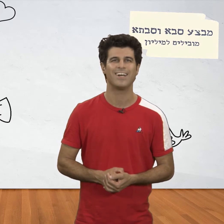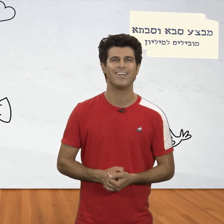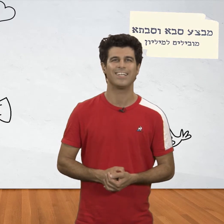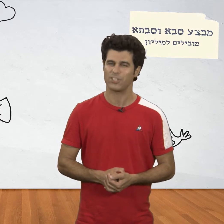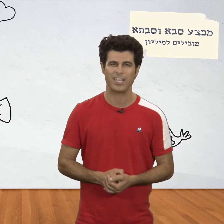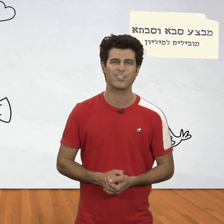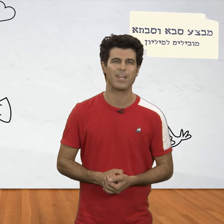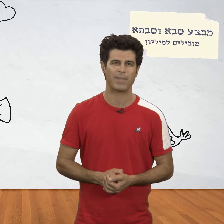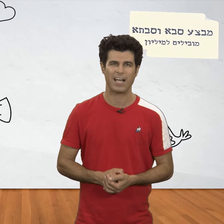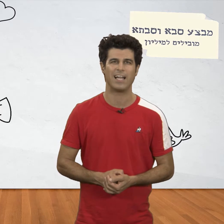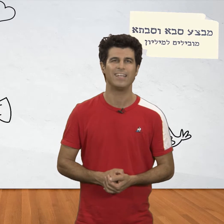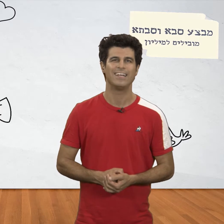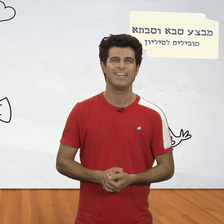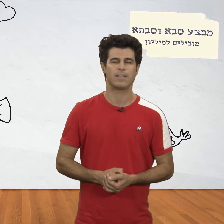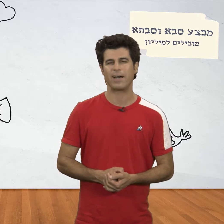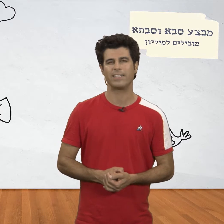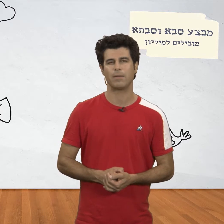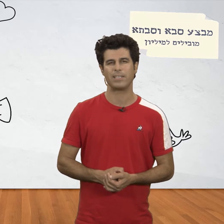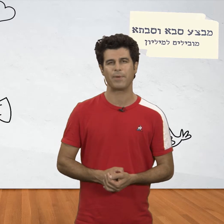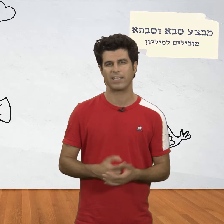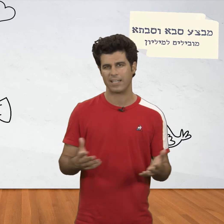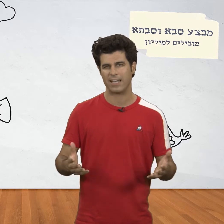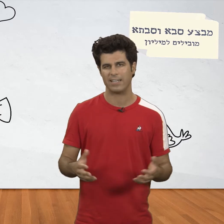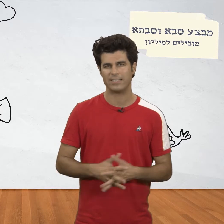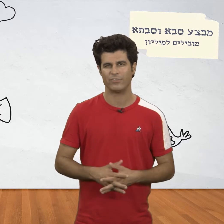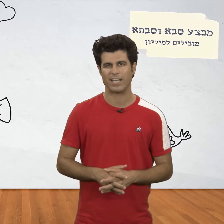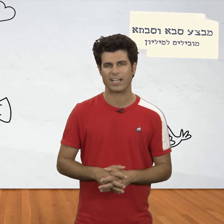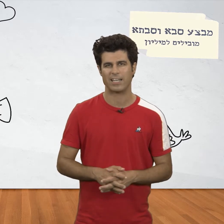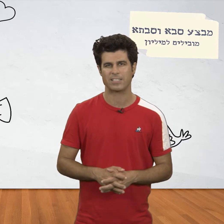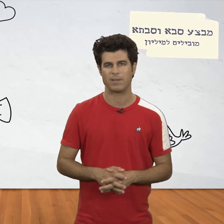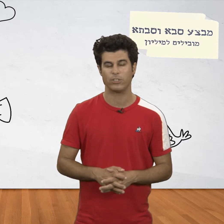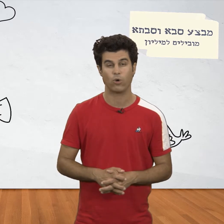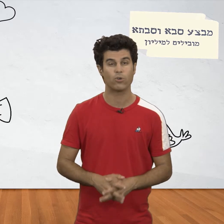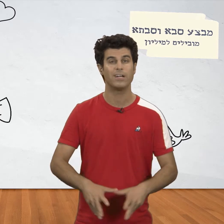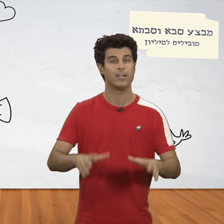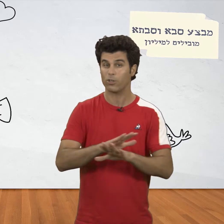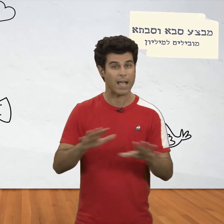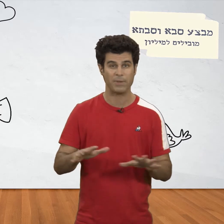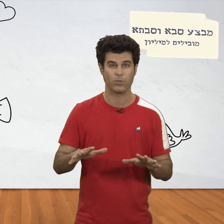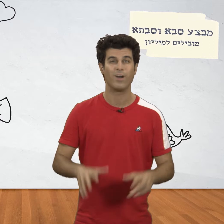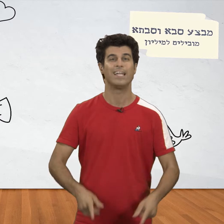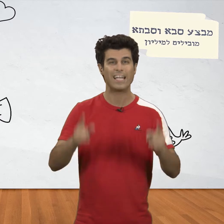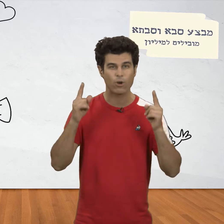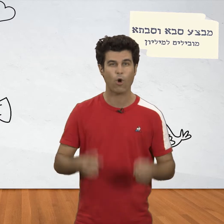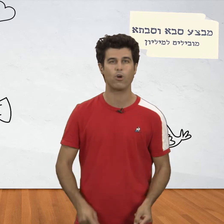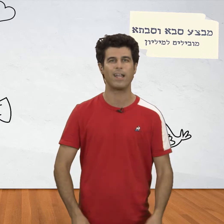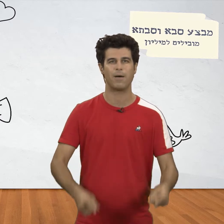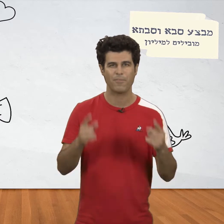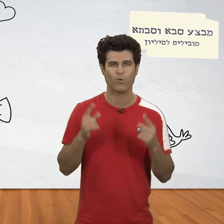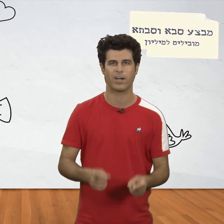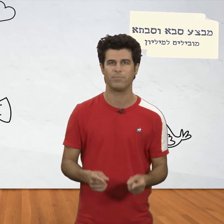שלך, את השכנה שלה מיכל. תמר היא תלמידה בכיתה ד' והיא לקחה על עצמה לדאוג, לא תאמינו,